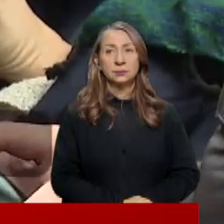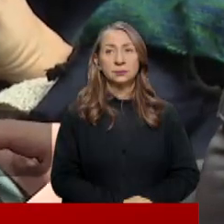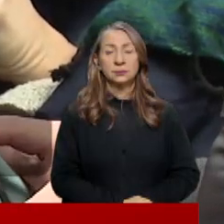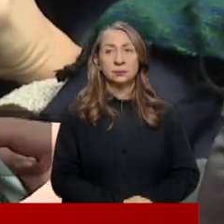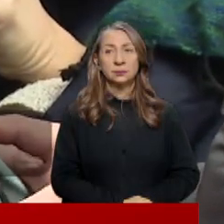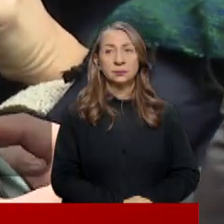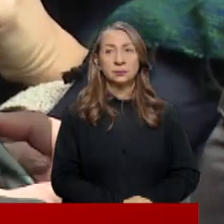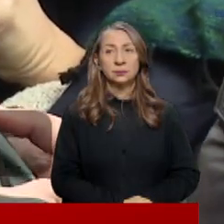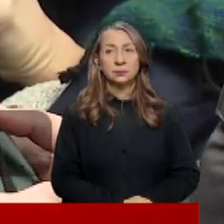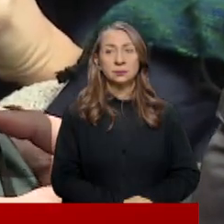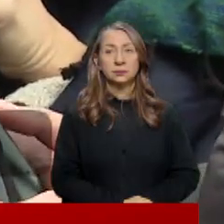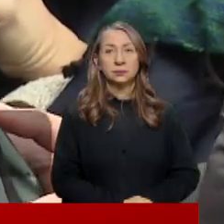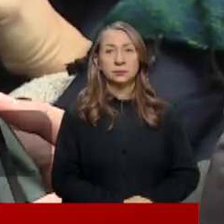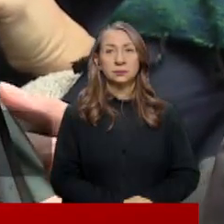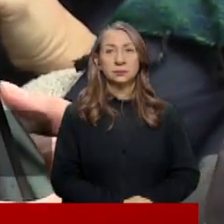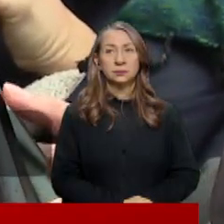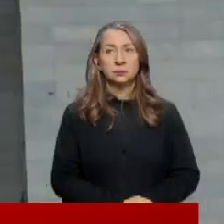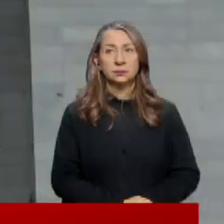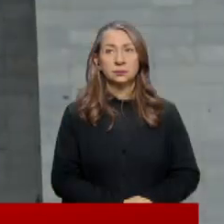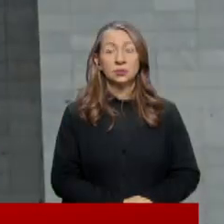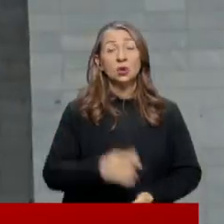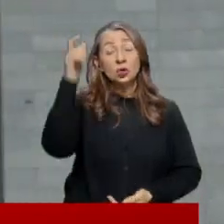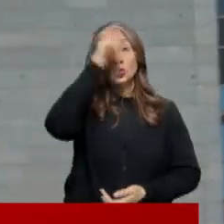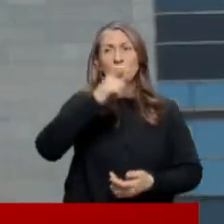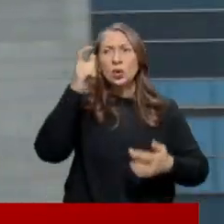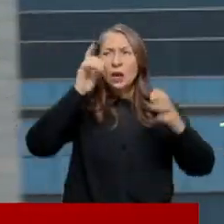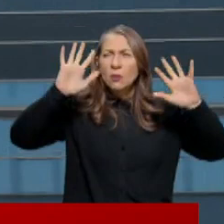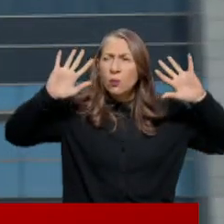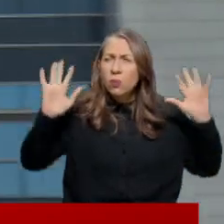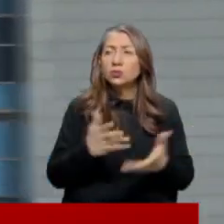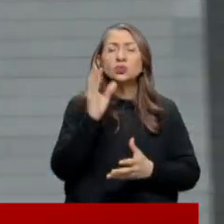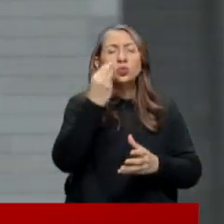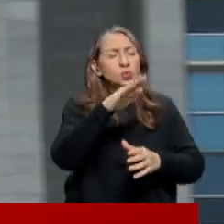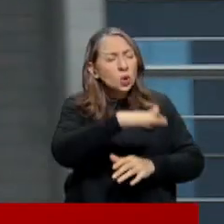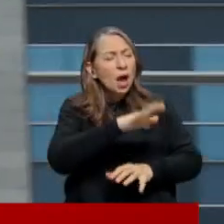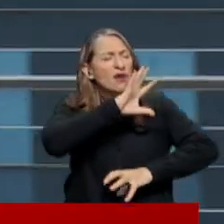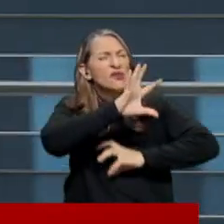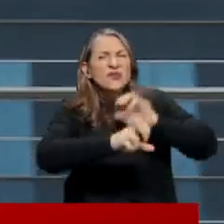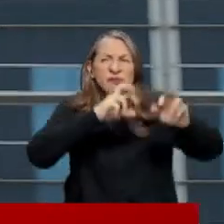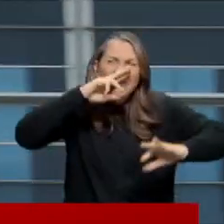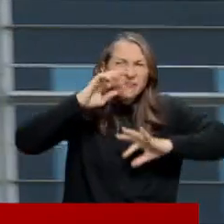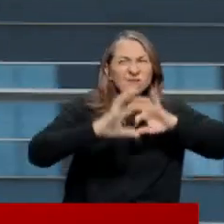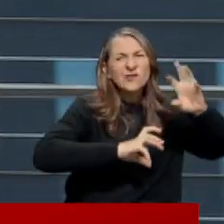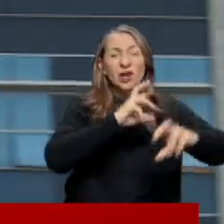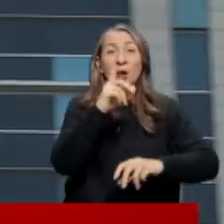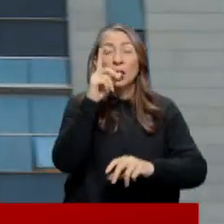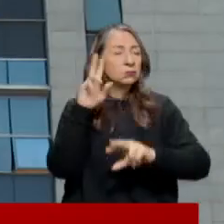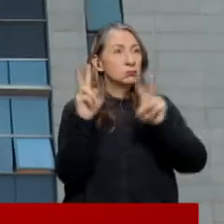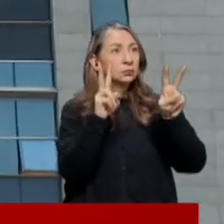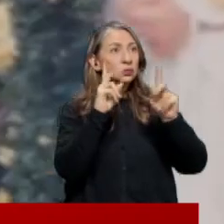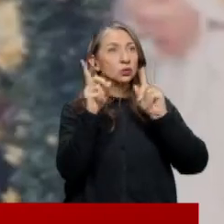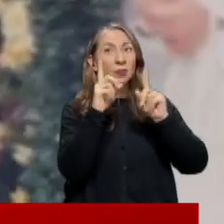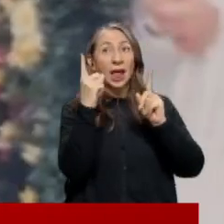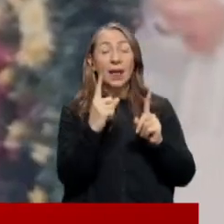çocuğun 16 yıllık esaretinin davasıdır. Türkiye'yi sarsan çocuğa istismar davasında gözler ilk